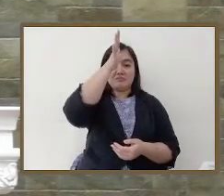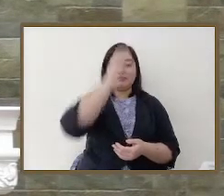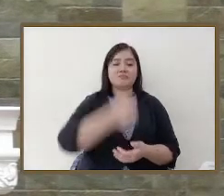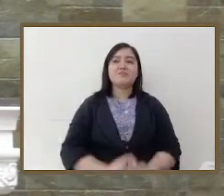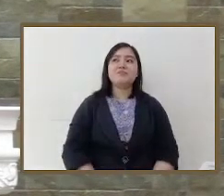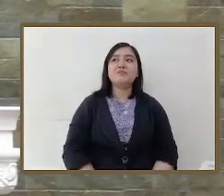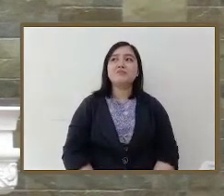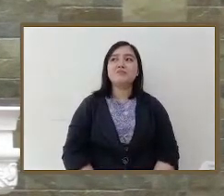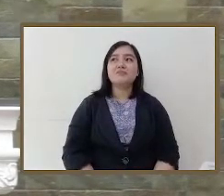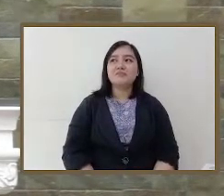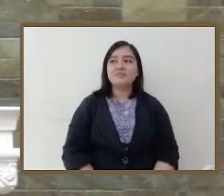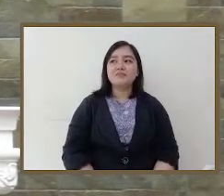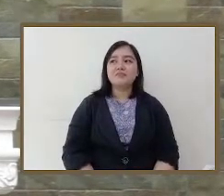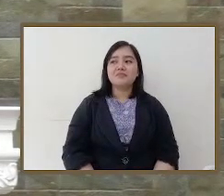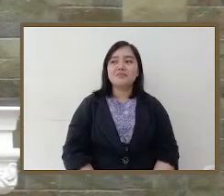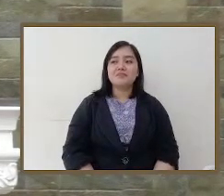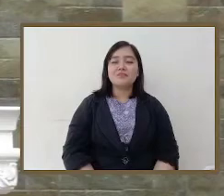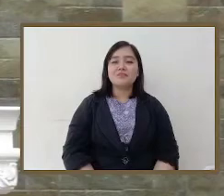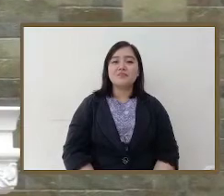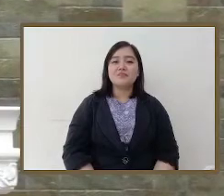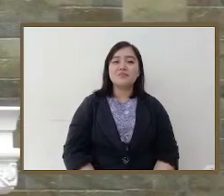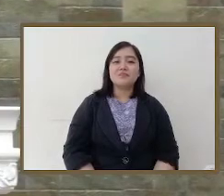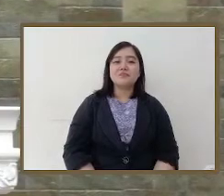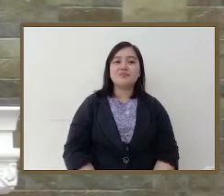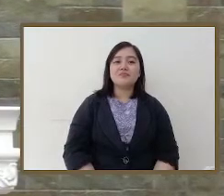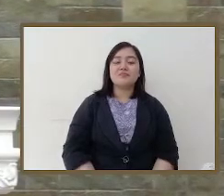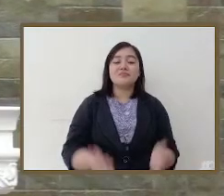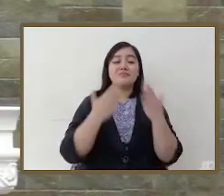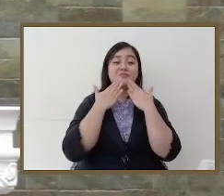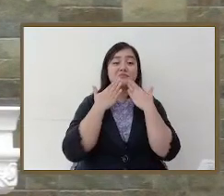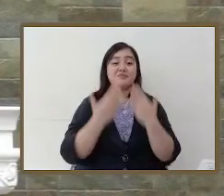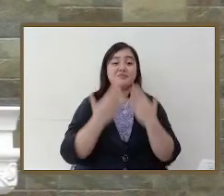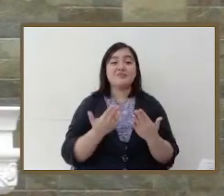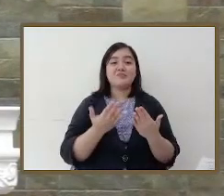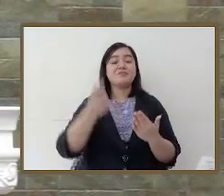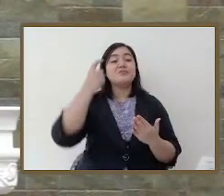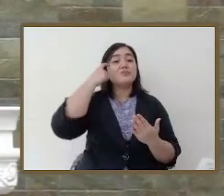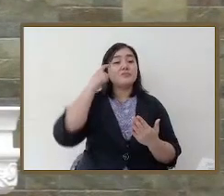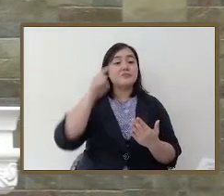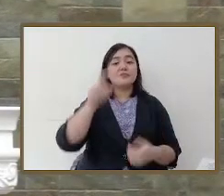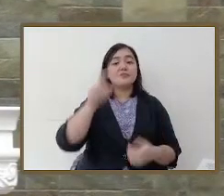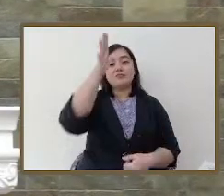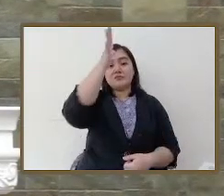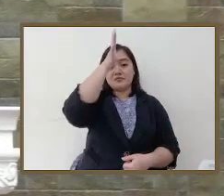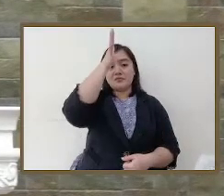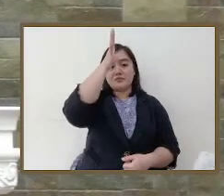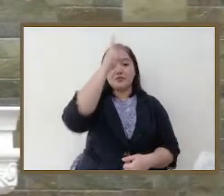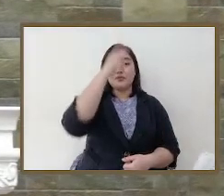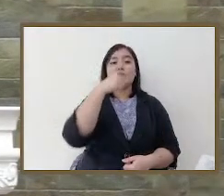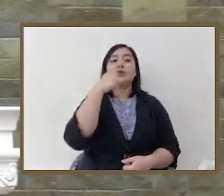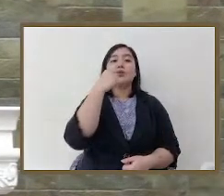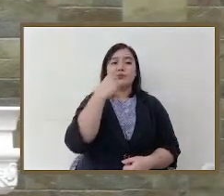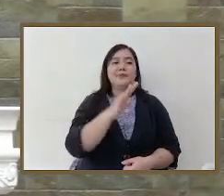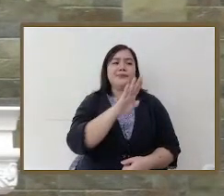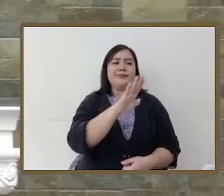I'm sorry, hindi nyo intindihan yun. Salamat sa mga tatay na siga,